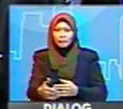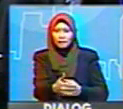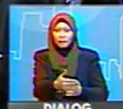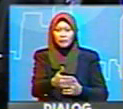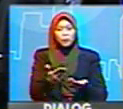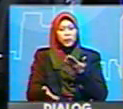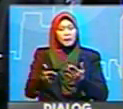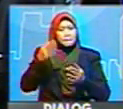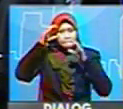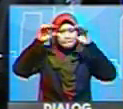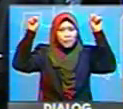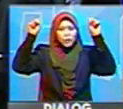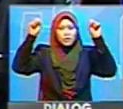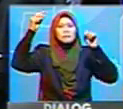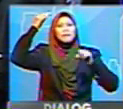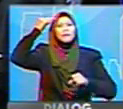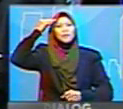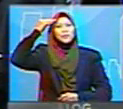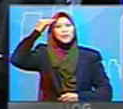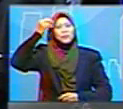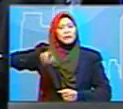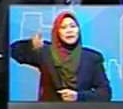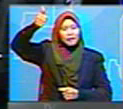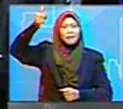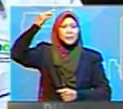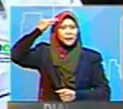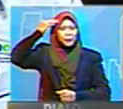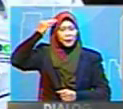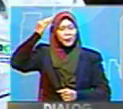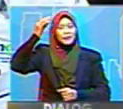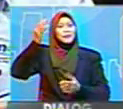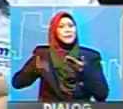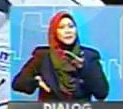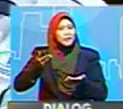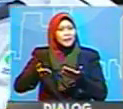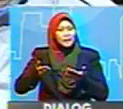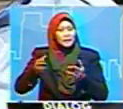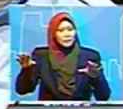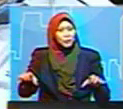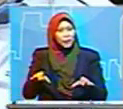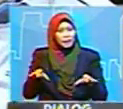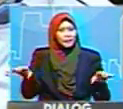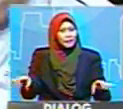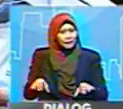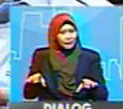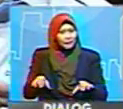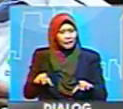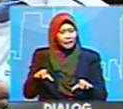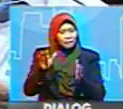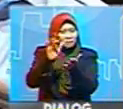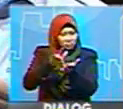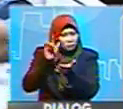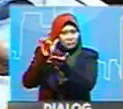dia Melayu dan kalau dia menjalankan apa ni tindakan dia boleh dianggap sebagai